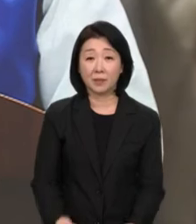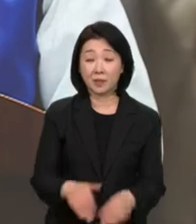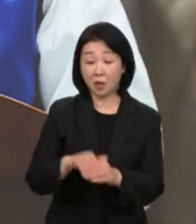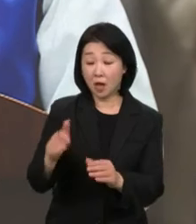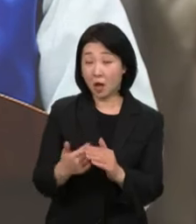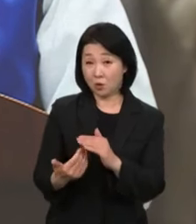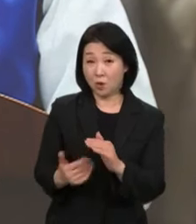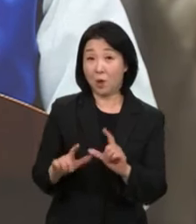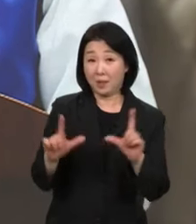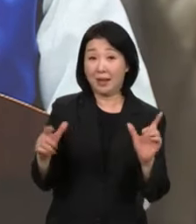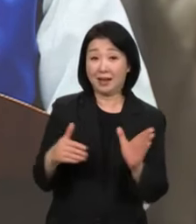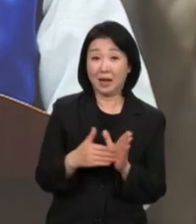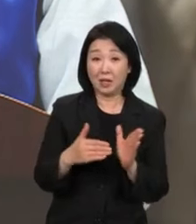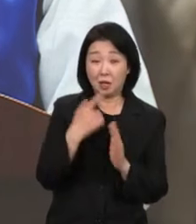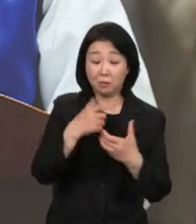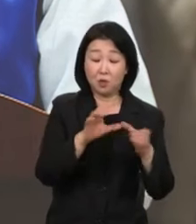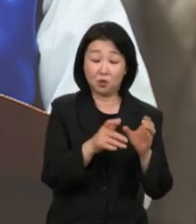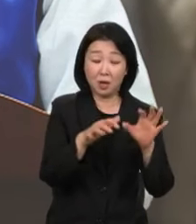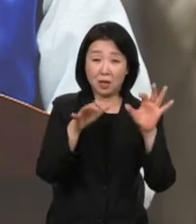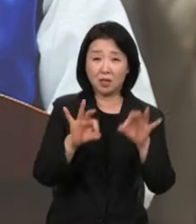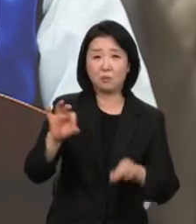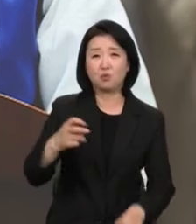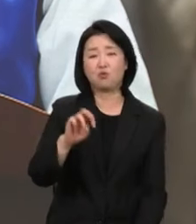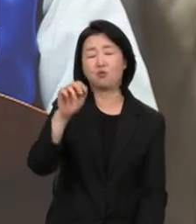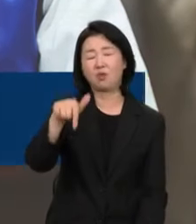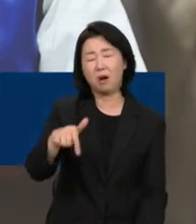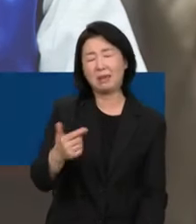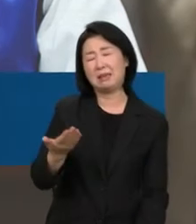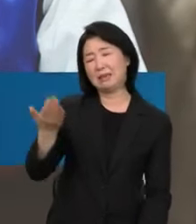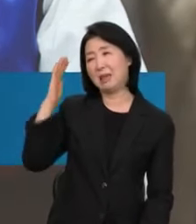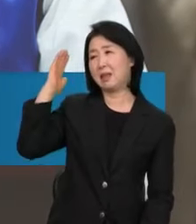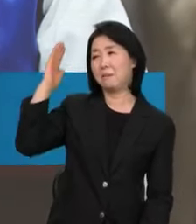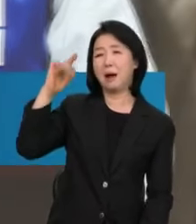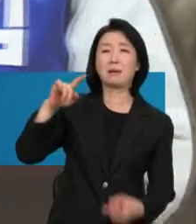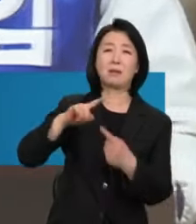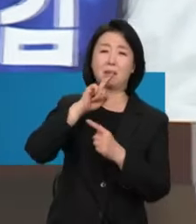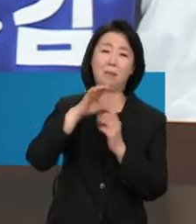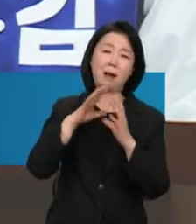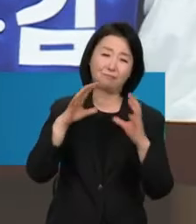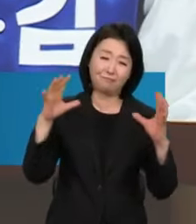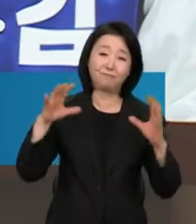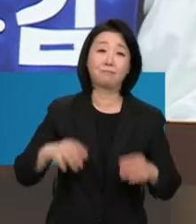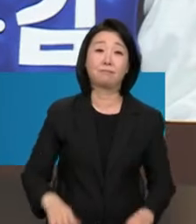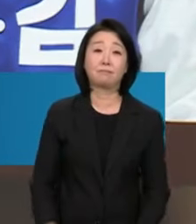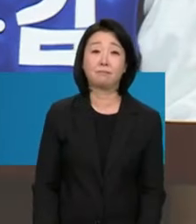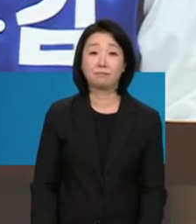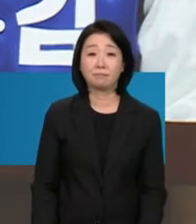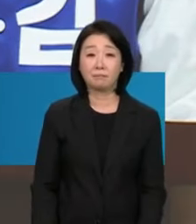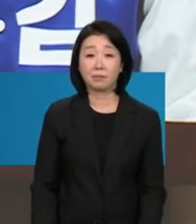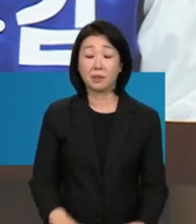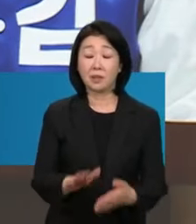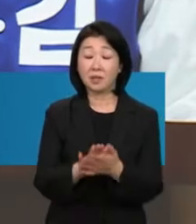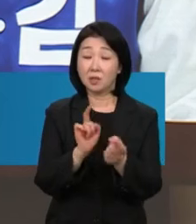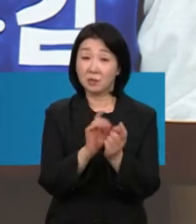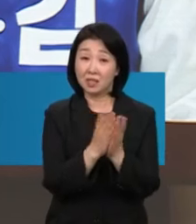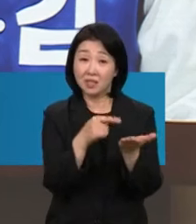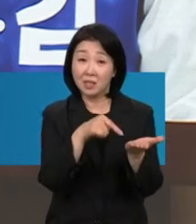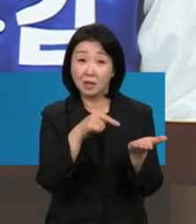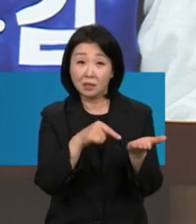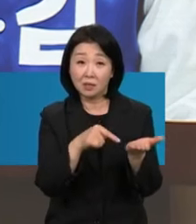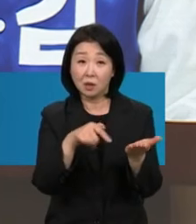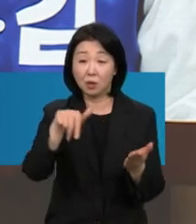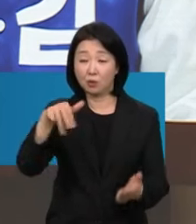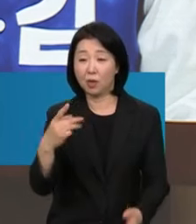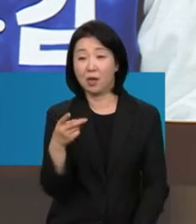선거 하루 전날까지도 민주당 김준혁 후보의 과거 발언을 놓고 논란이 계속됐습니다. 이번엔 직접 쓴 책에서